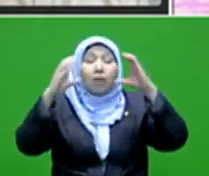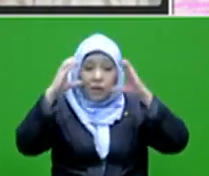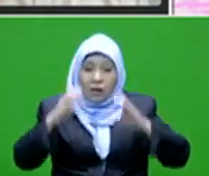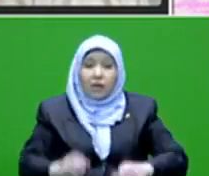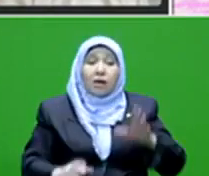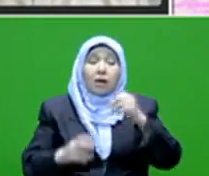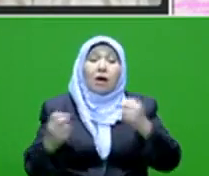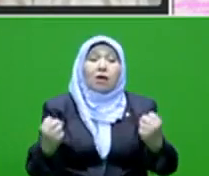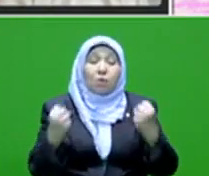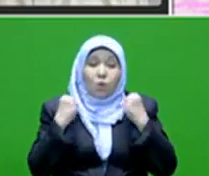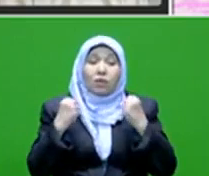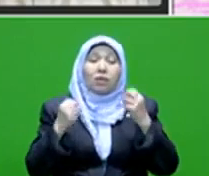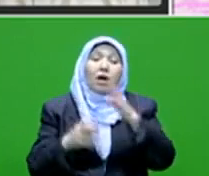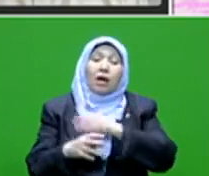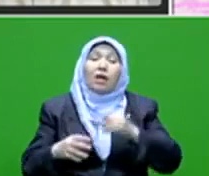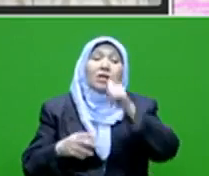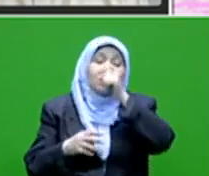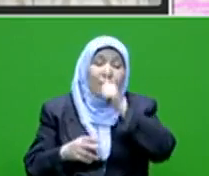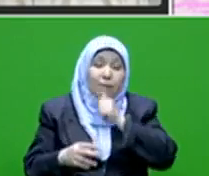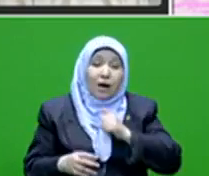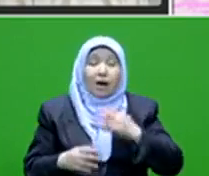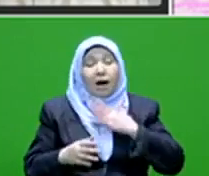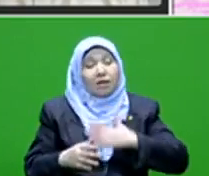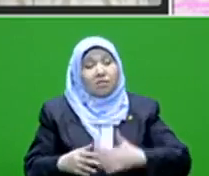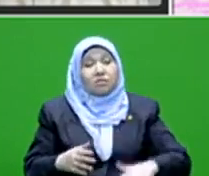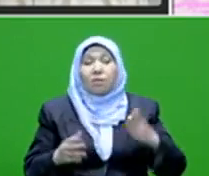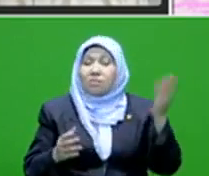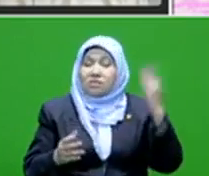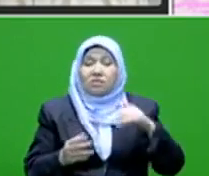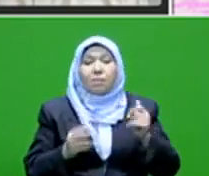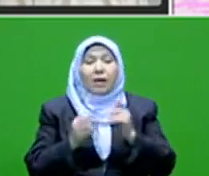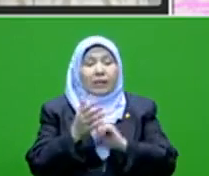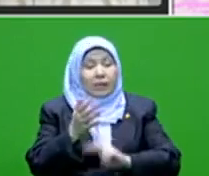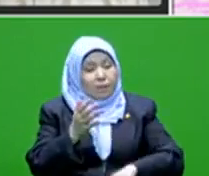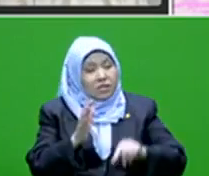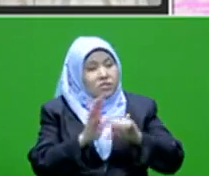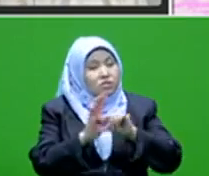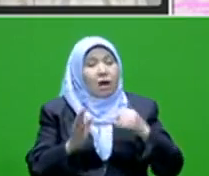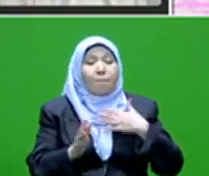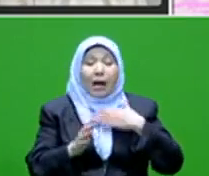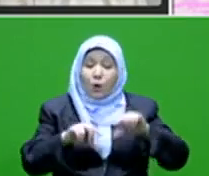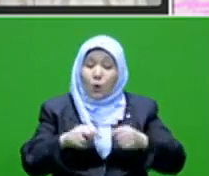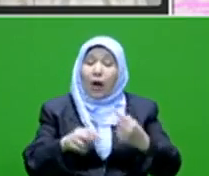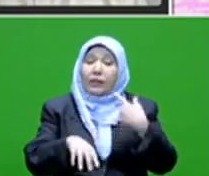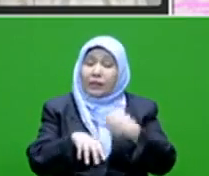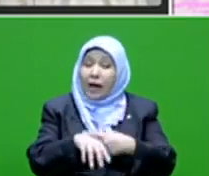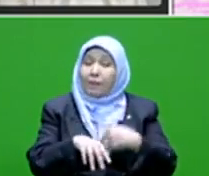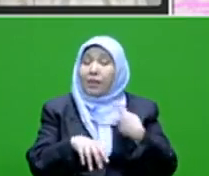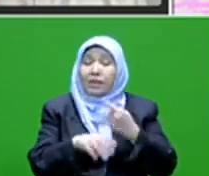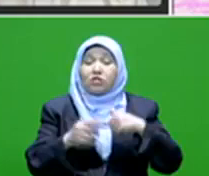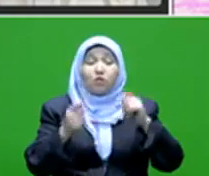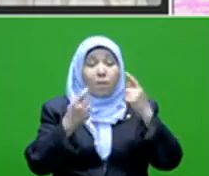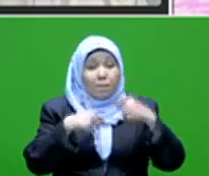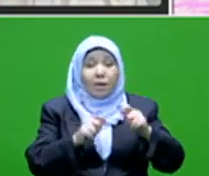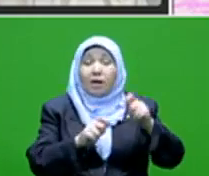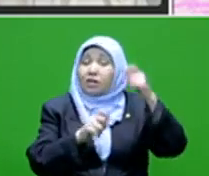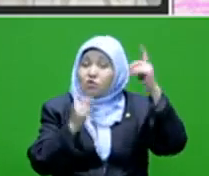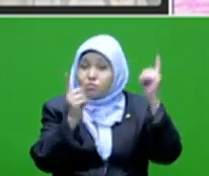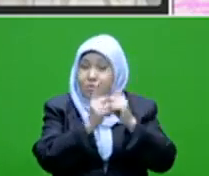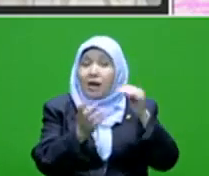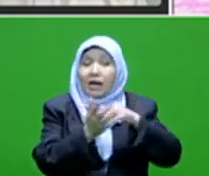dan kekuatan serta kesabaran. Jom sama-sama kita baca surah Yusuf. My Quran Time. Kita jumpa. InsyaAllah